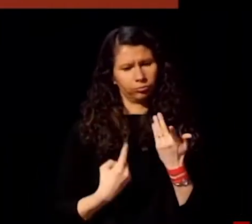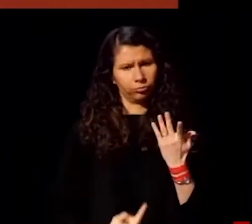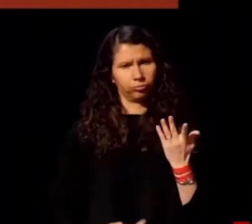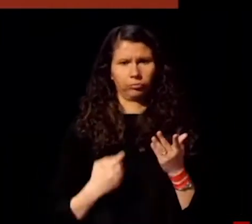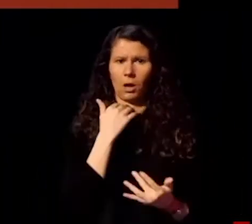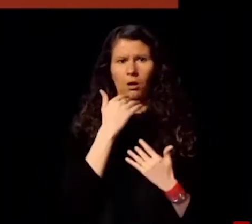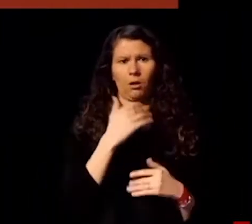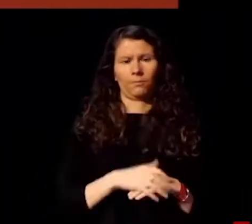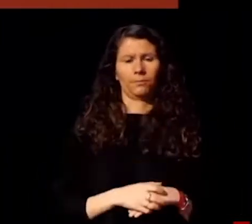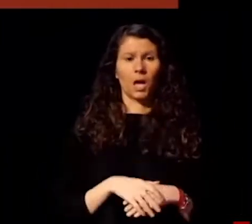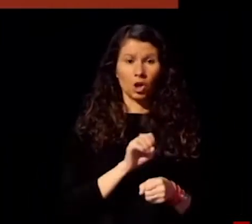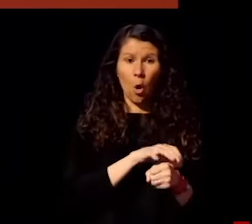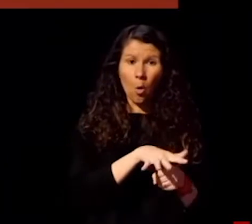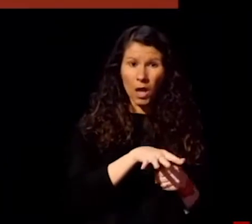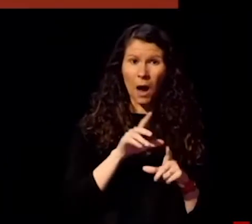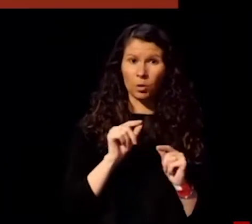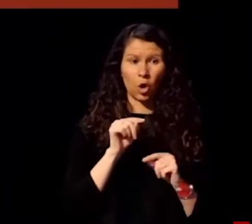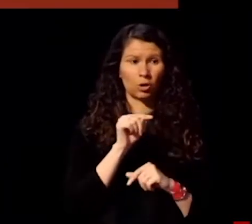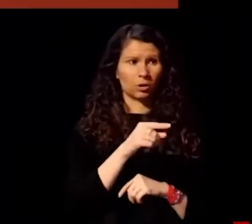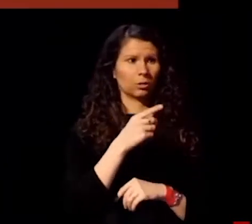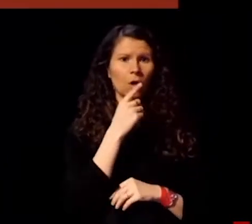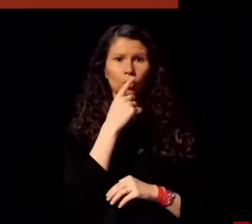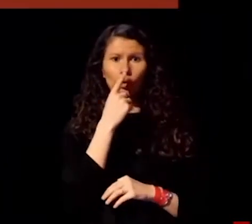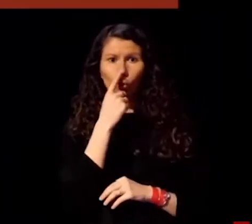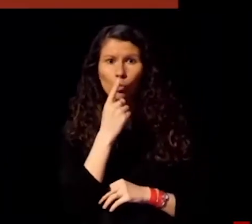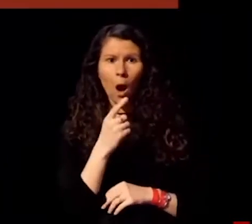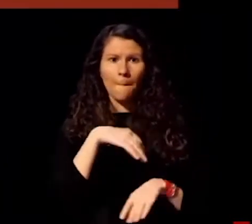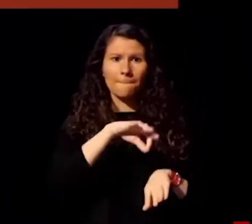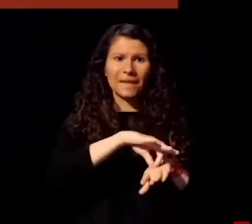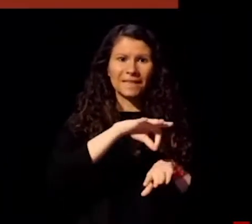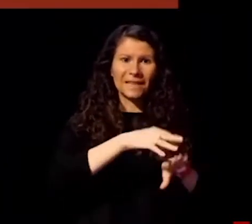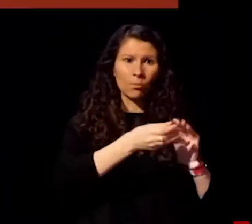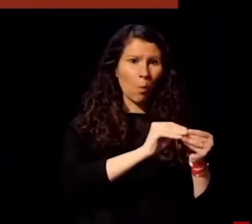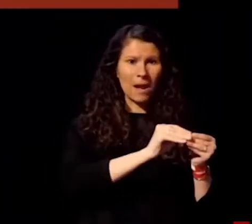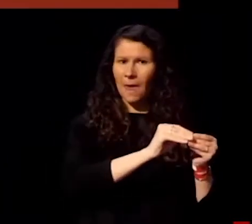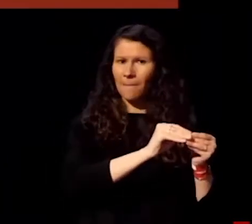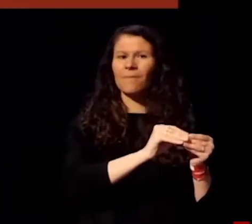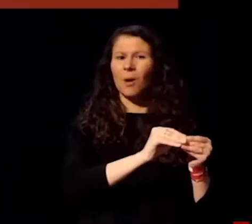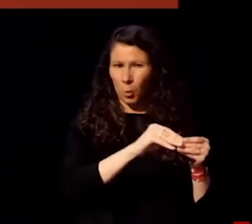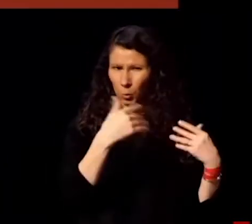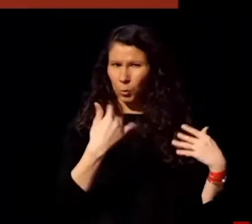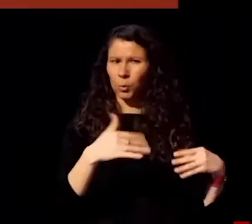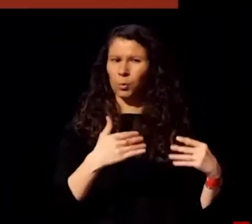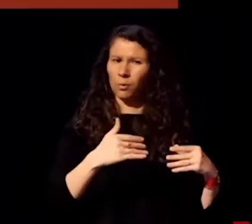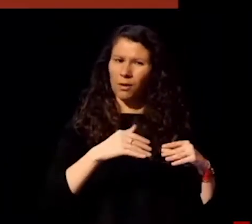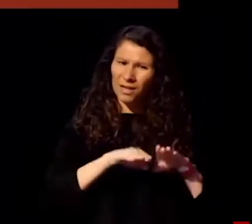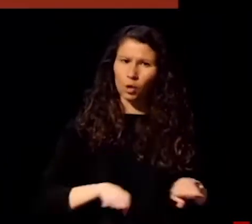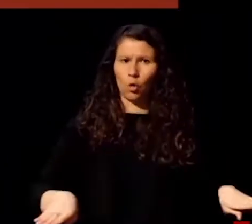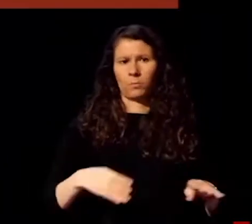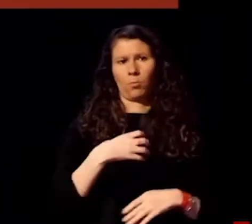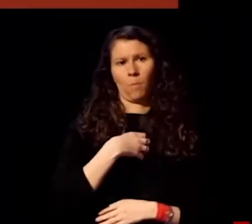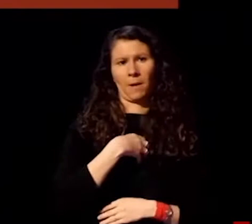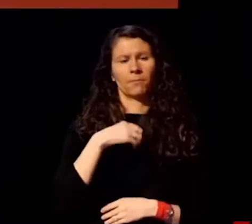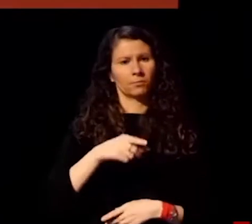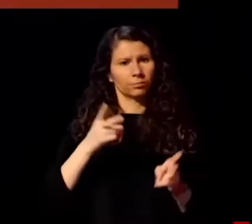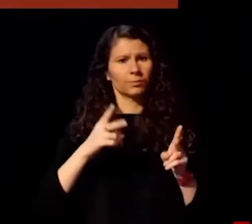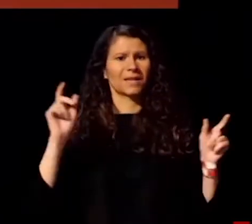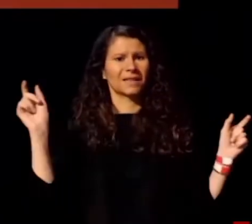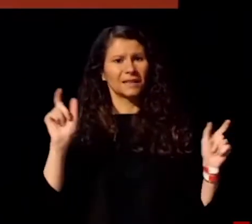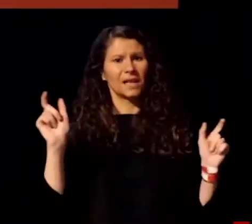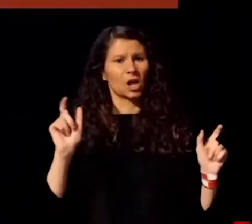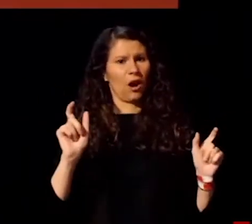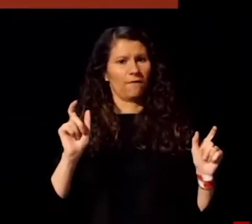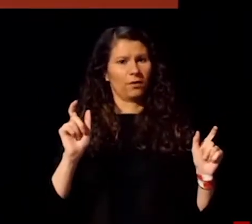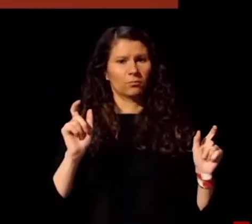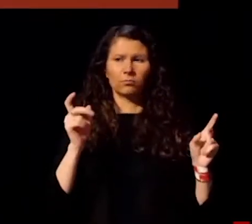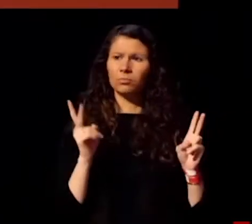corona ist also mehr als ein medizinisches problem corona ist eine gesellschaftliche mithin